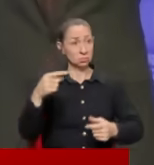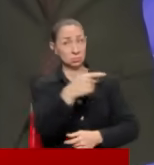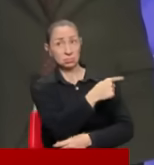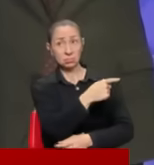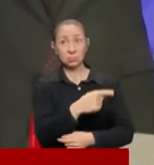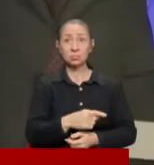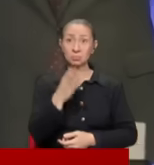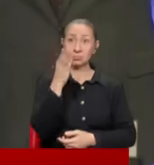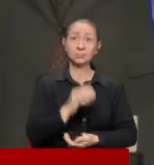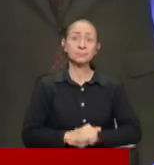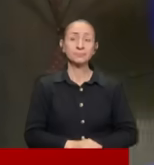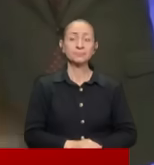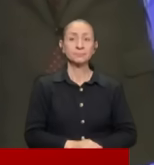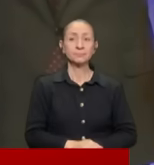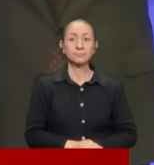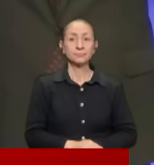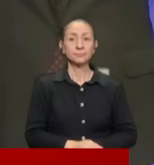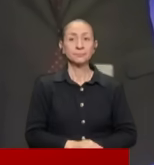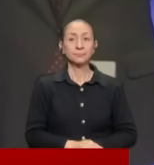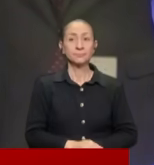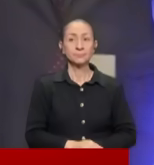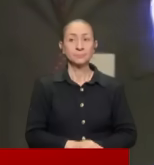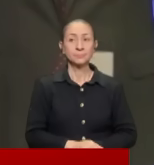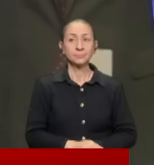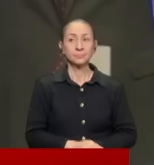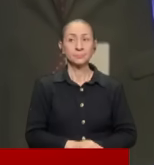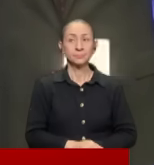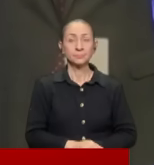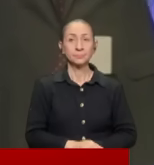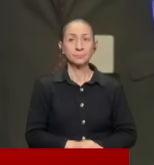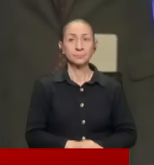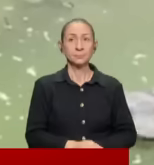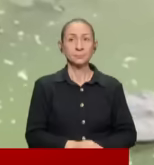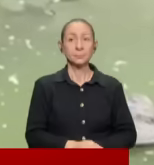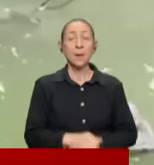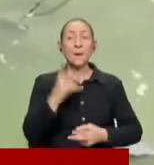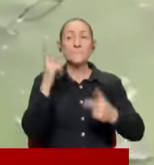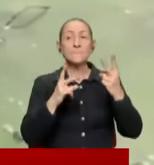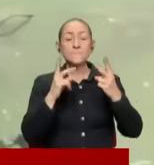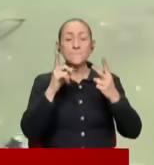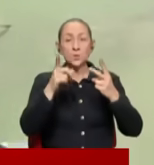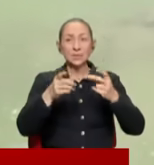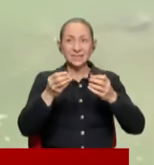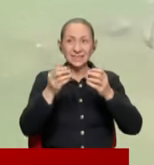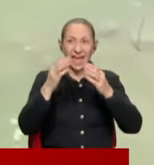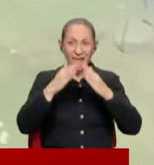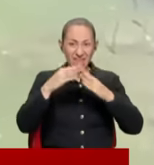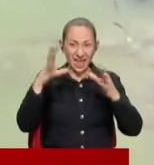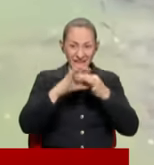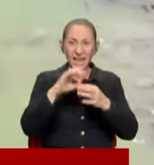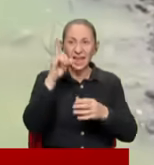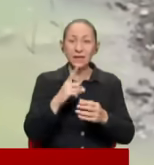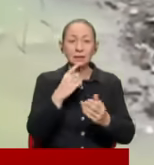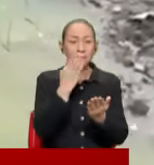gösterildi. Büyük arkadaşlar Dulkadiroğlu ilçemizin güçlü kadrosu için. Bağlı Sabah konutları ile ilgili ilk